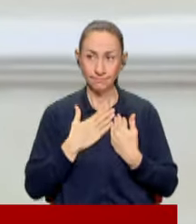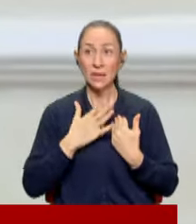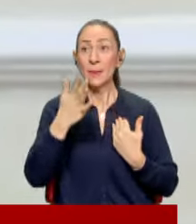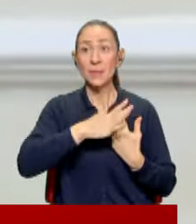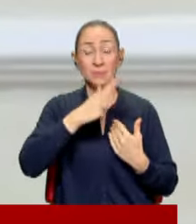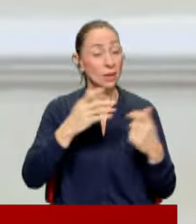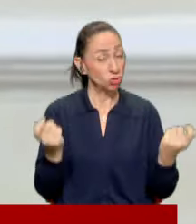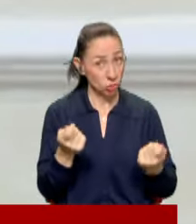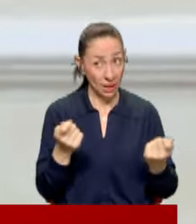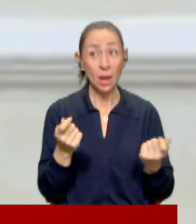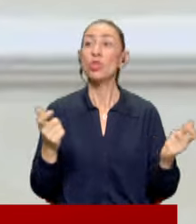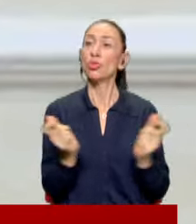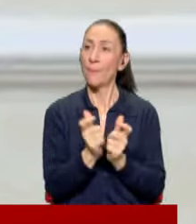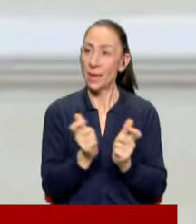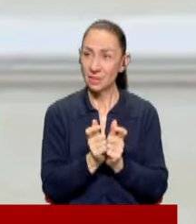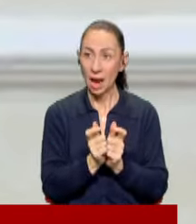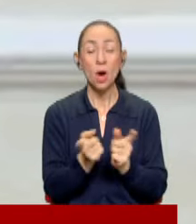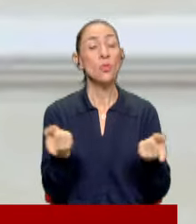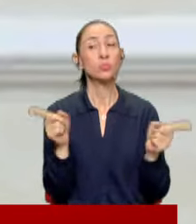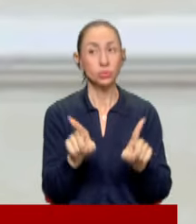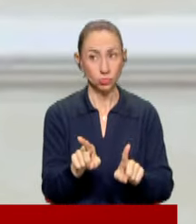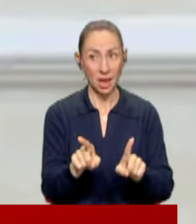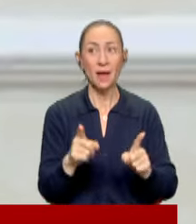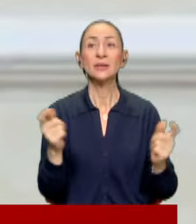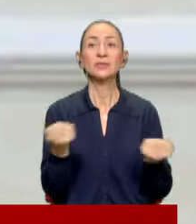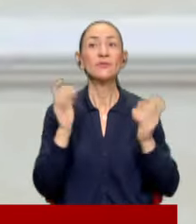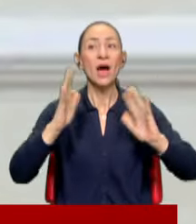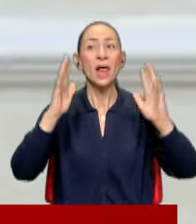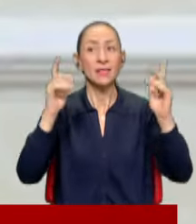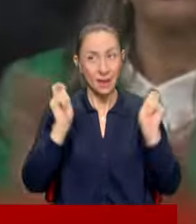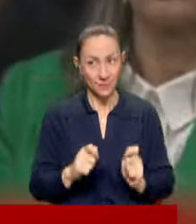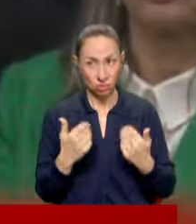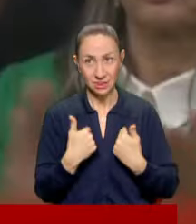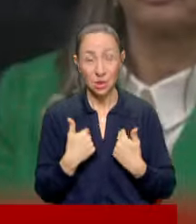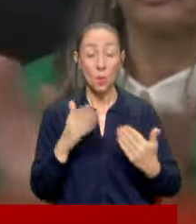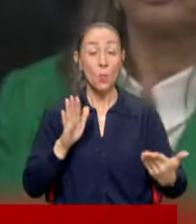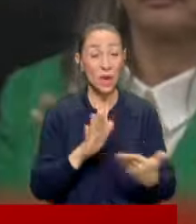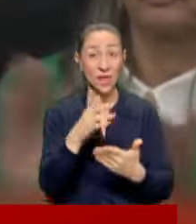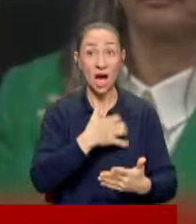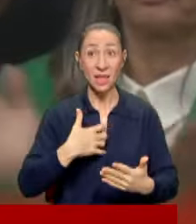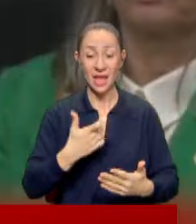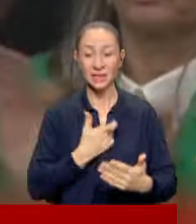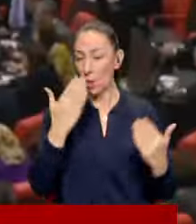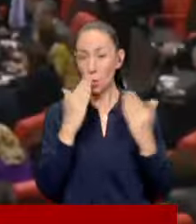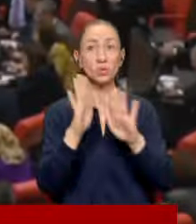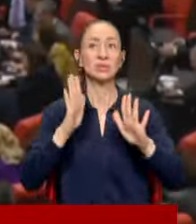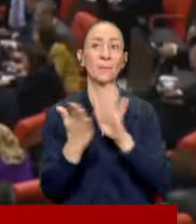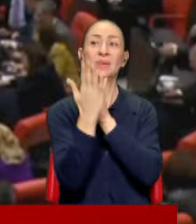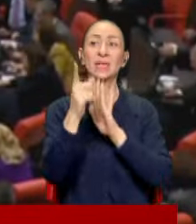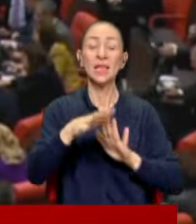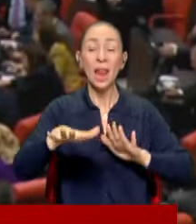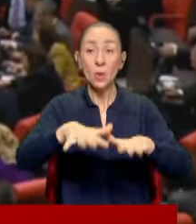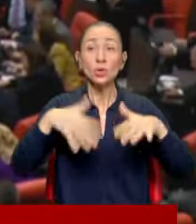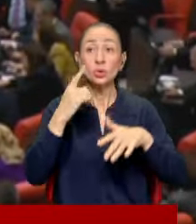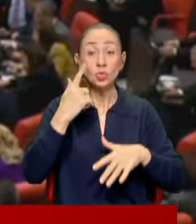Bilimsel çalışmalar, toplantılar, buluşmalar ve aktiviteler gerçekleştireceğiz. Muhalefetin anayasaya aykırı tepkisi, genel